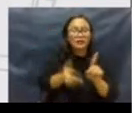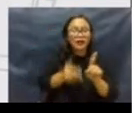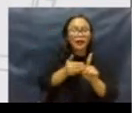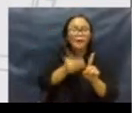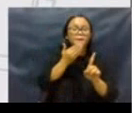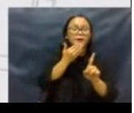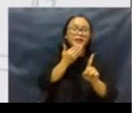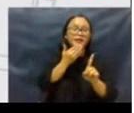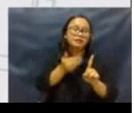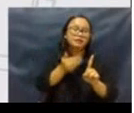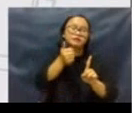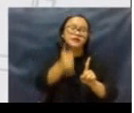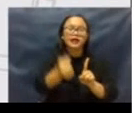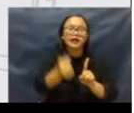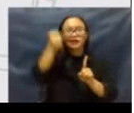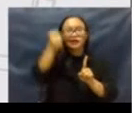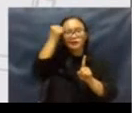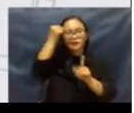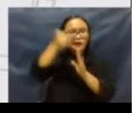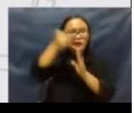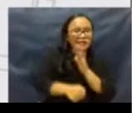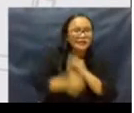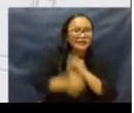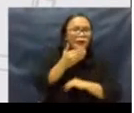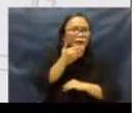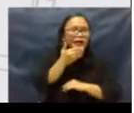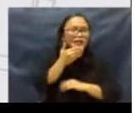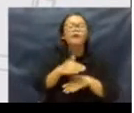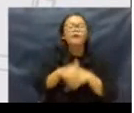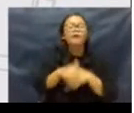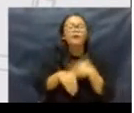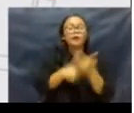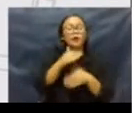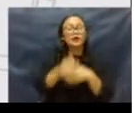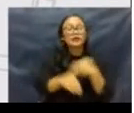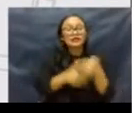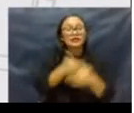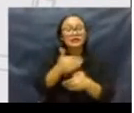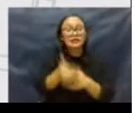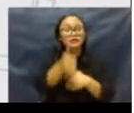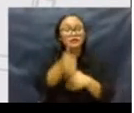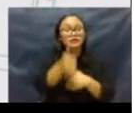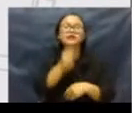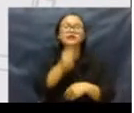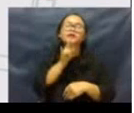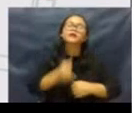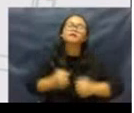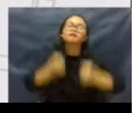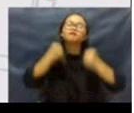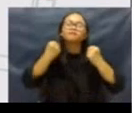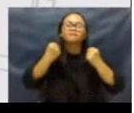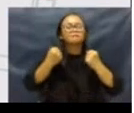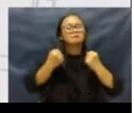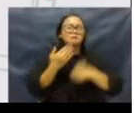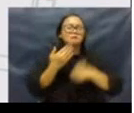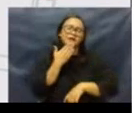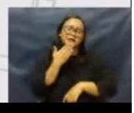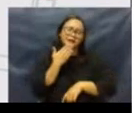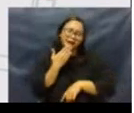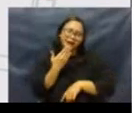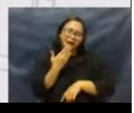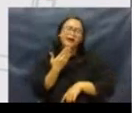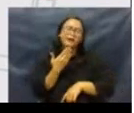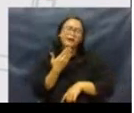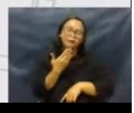kritis, maka proses berpikir kritisnya itu akan hemat energi. Jadi faktor yang